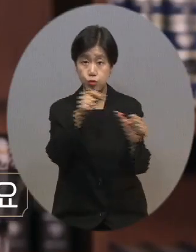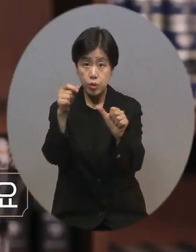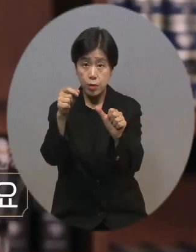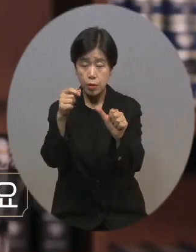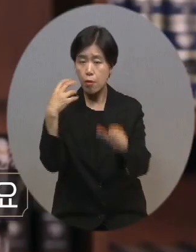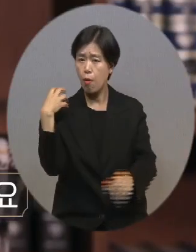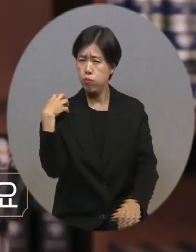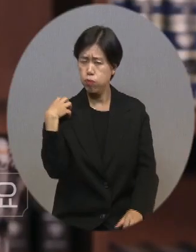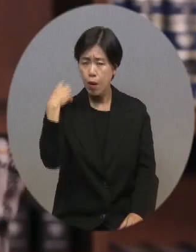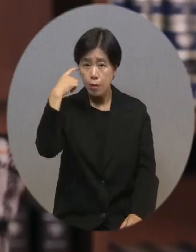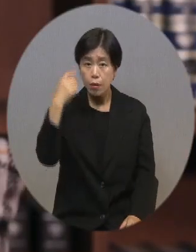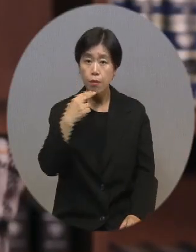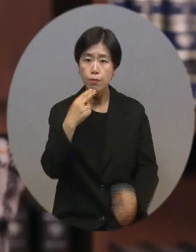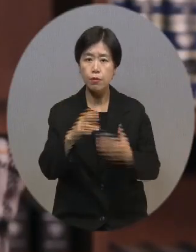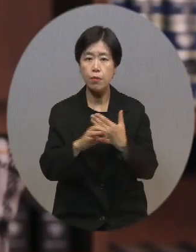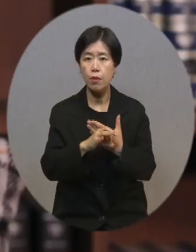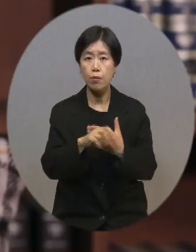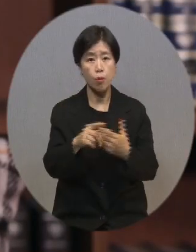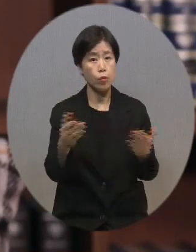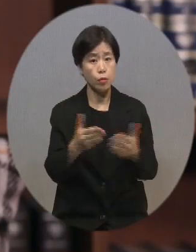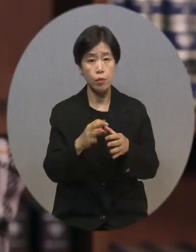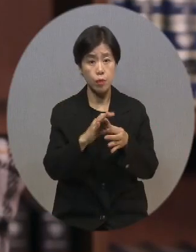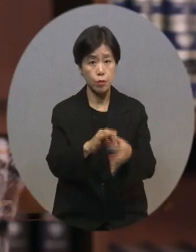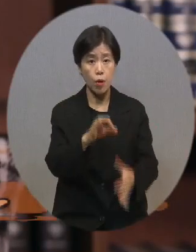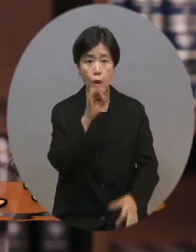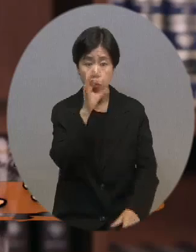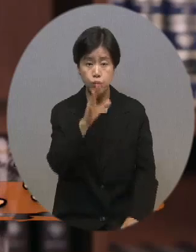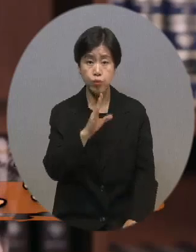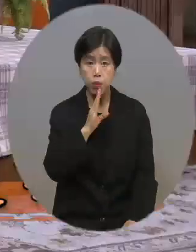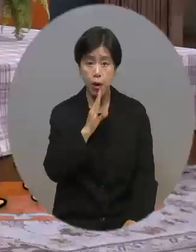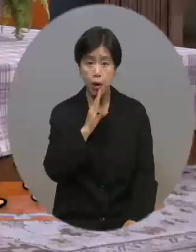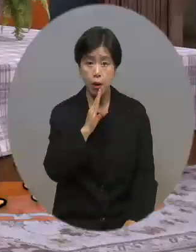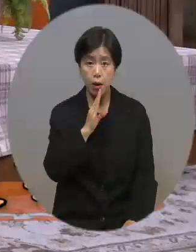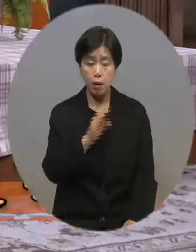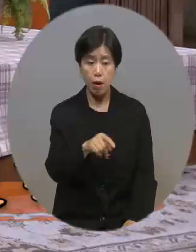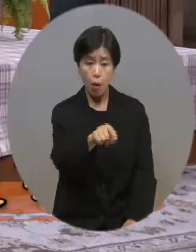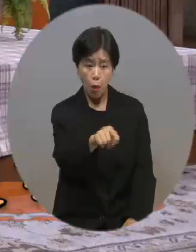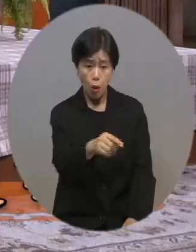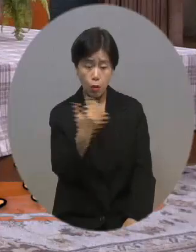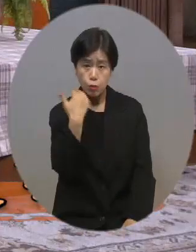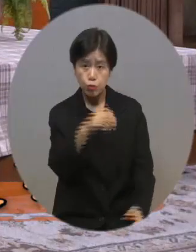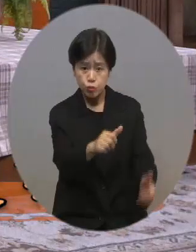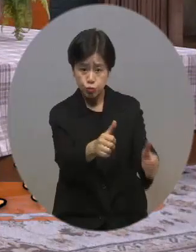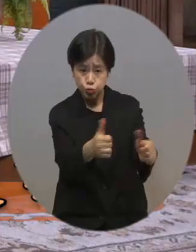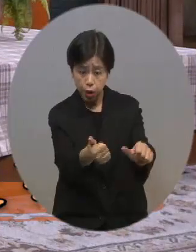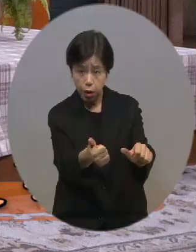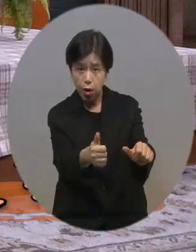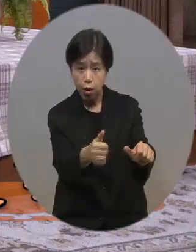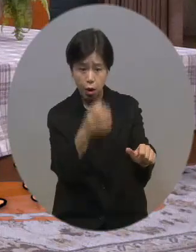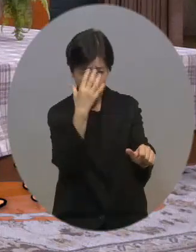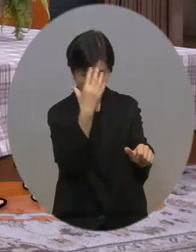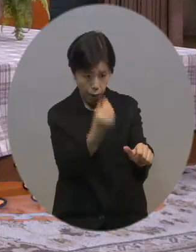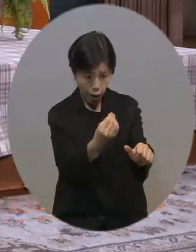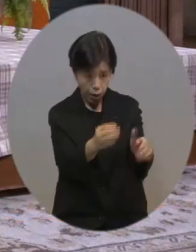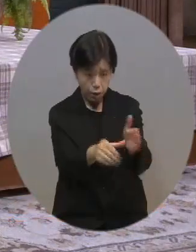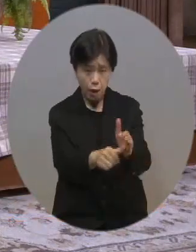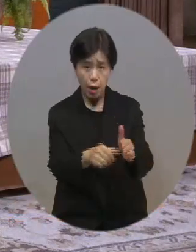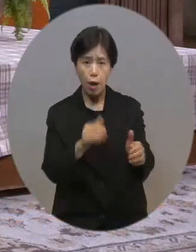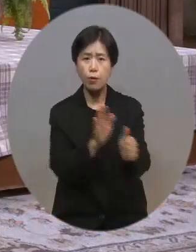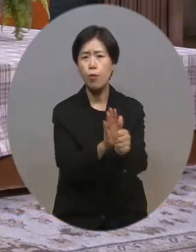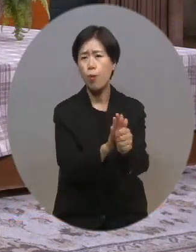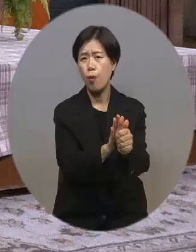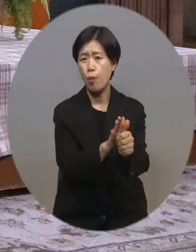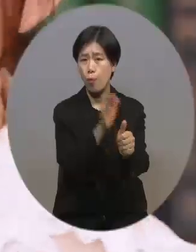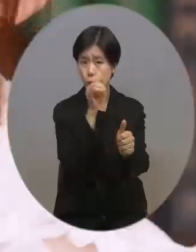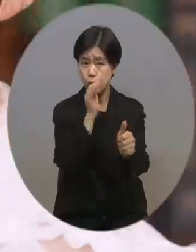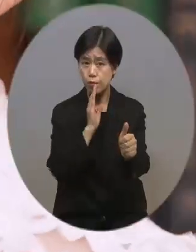참 하기 힘들겠네요. 그쵸? 네. 우리가 막 앞에 누가 죽어가고 있으면 인간의 본능적으로 구해주게 되잖아요.